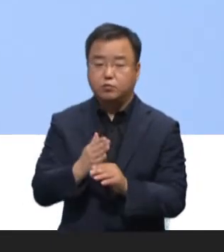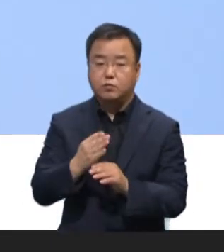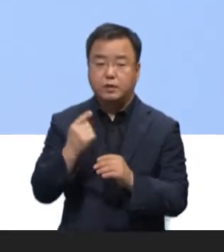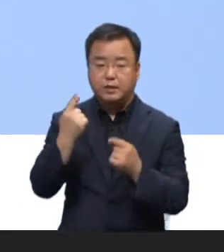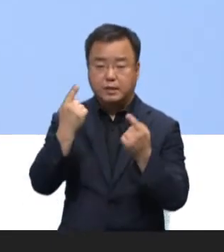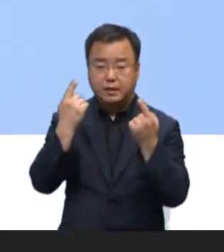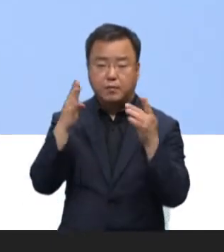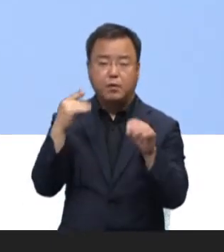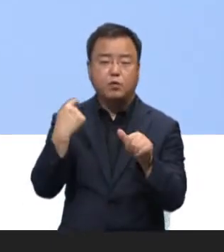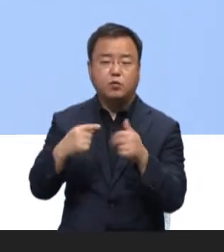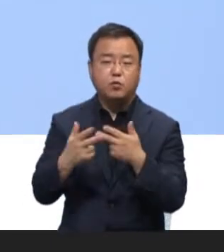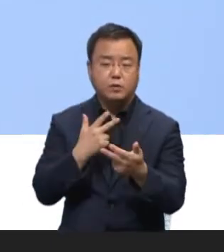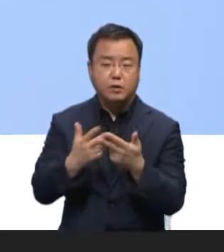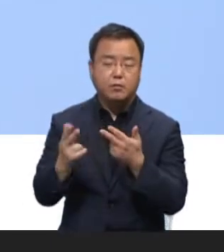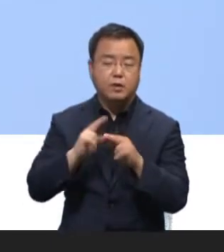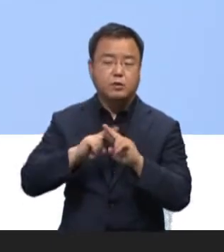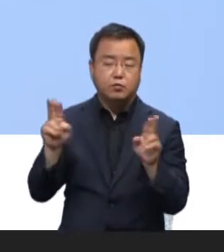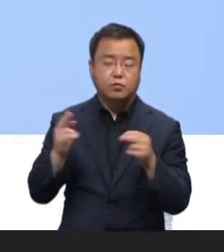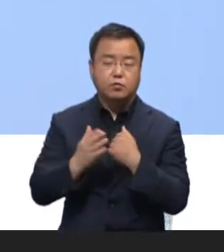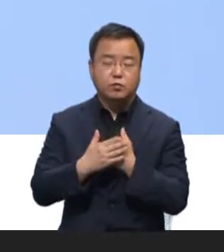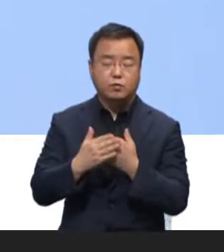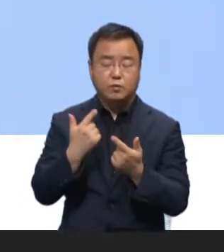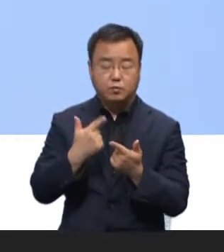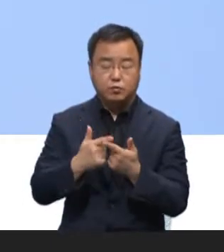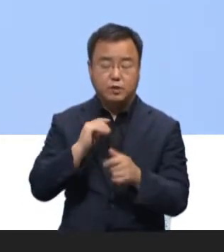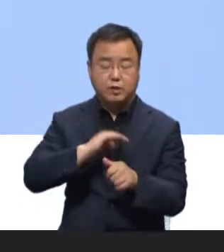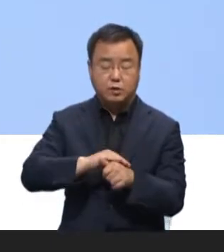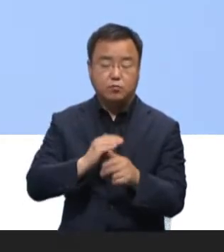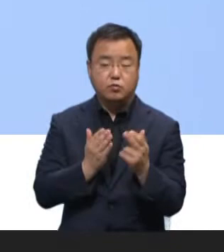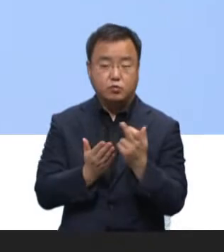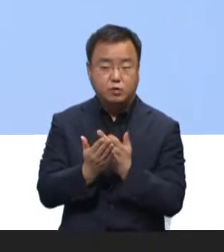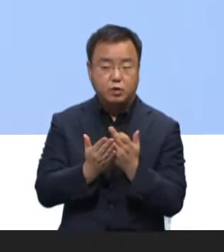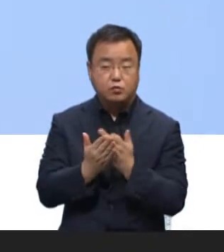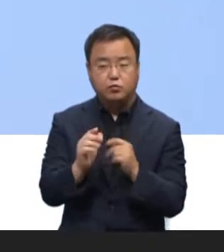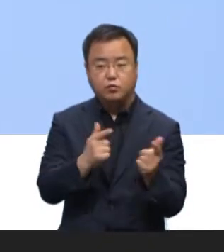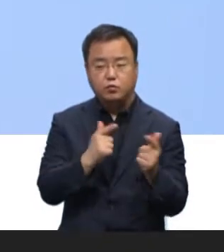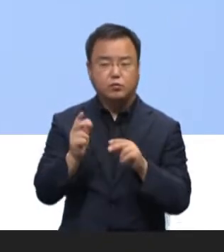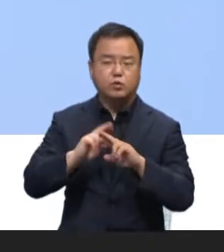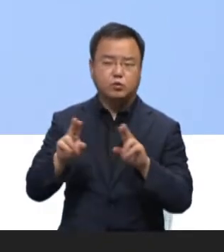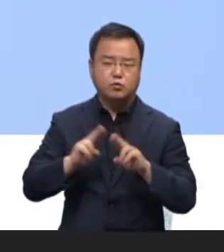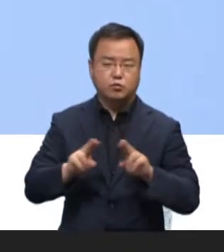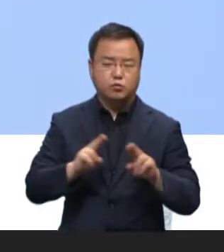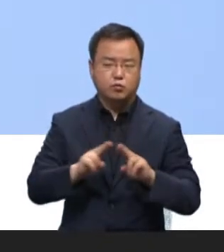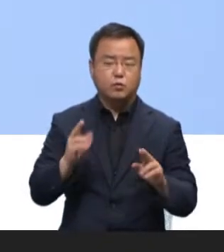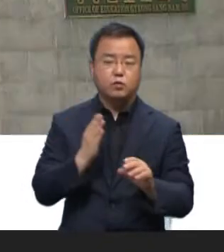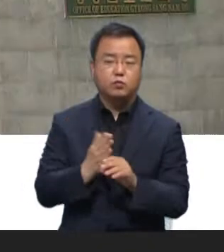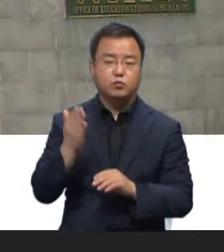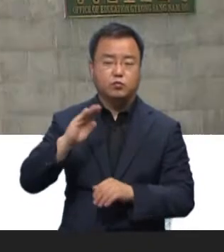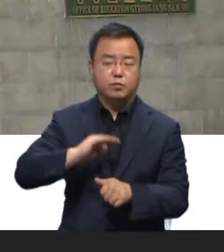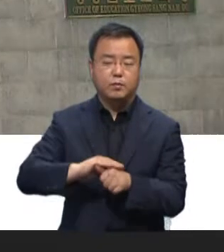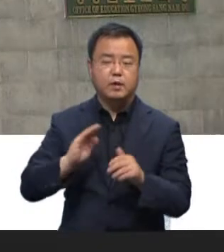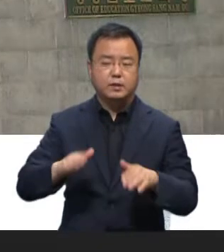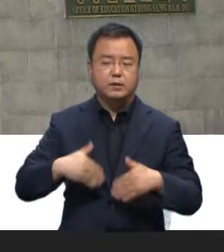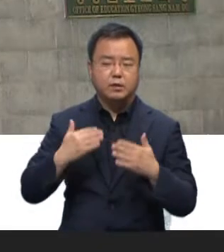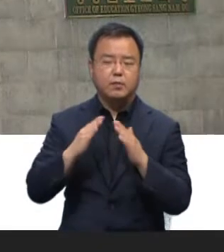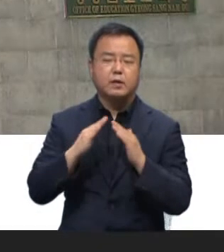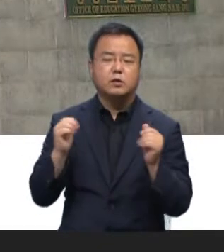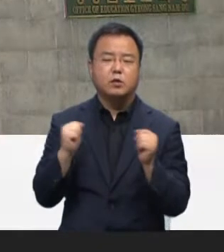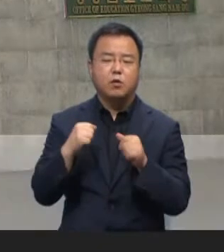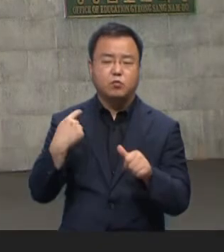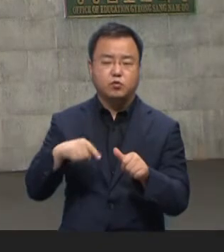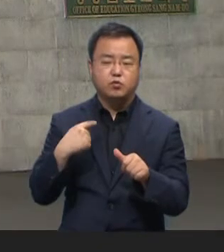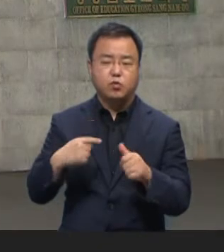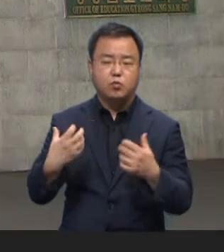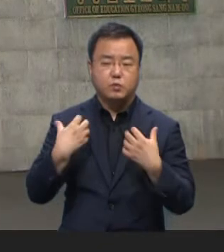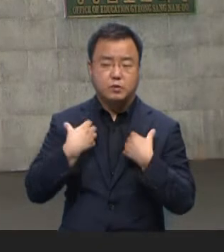취소 하면서 부산 경북 제주 등 결정 들도 줄줄이 대입 빵 남을 취소했습니다 하지만 경남과 경 전부 교육청은